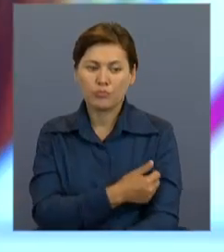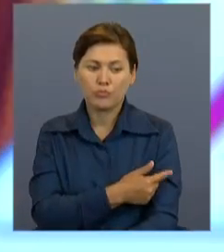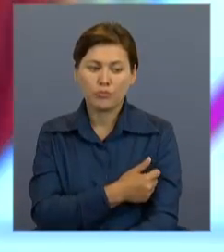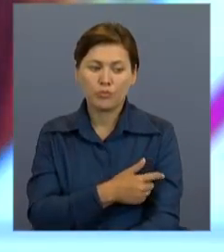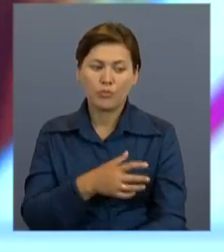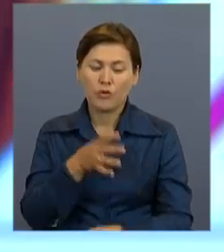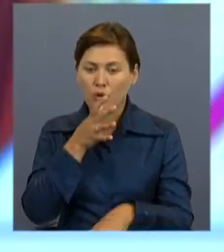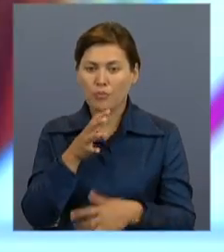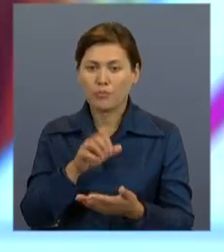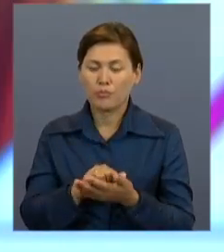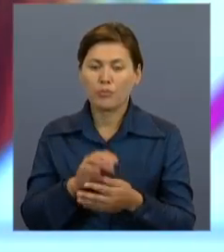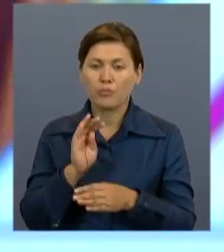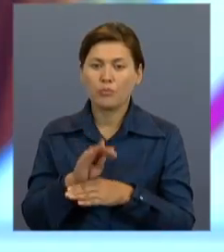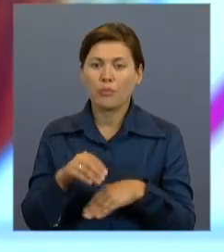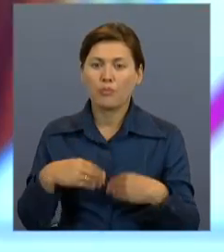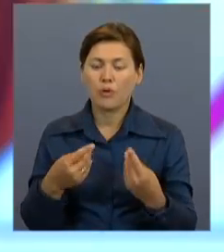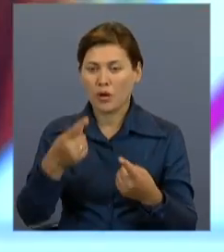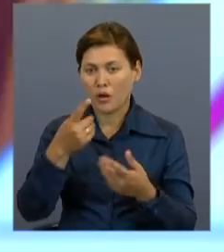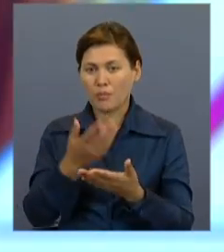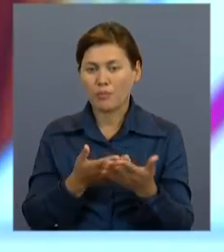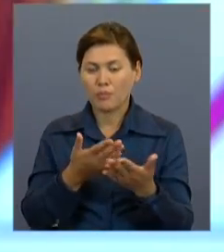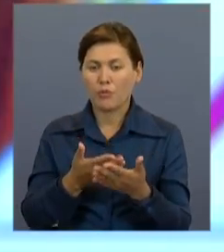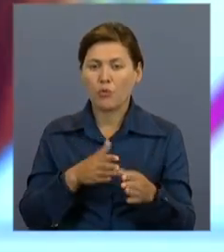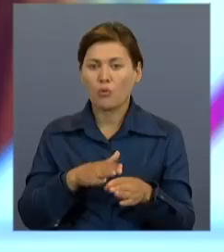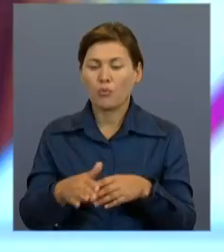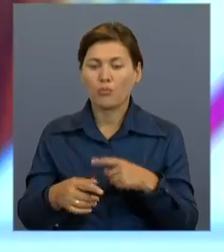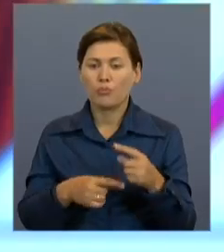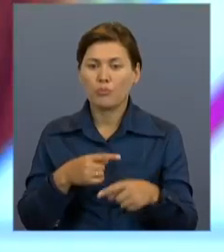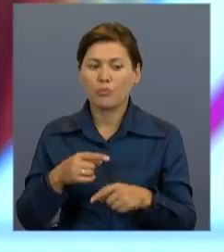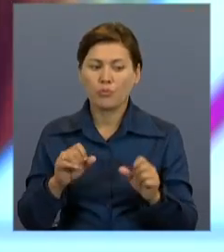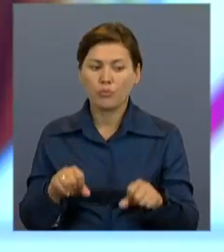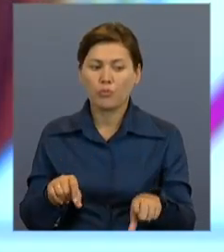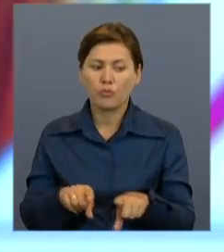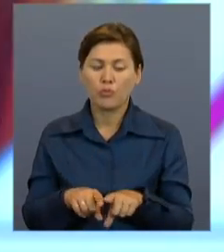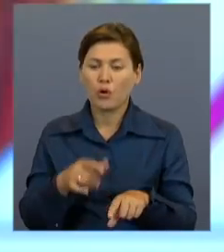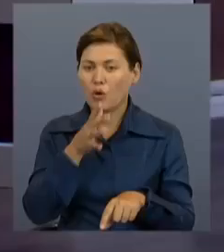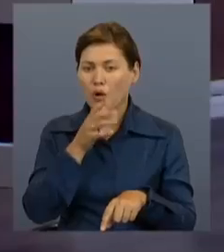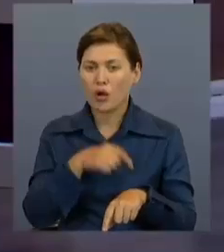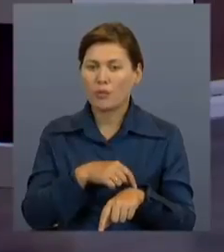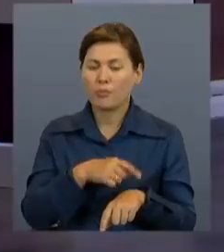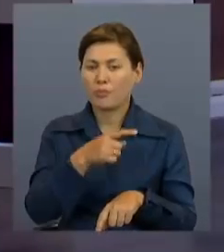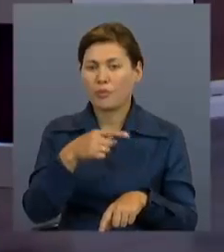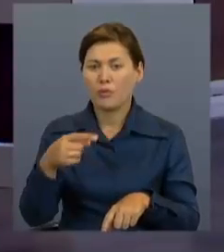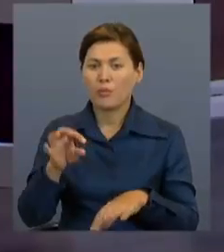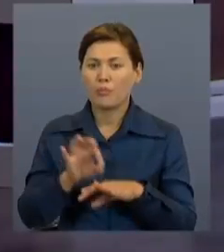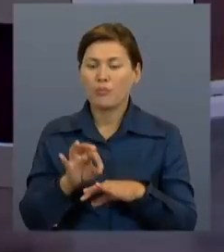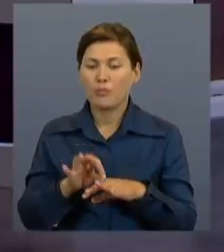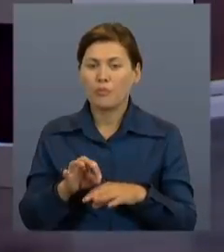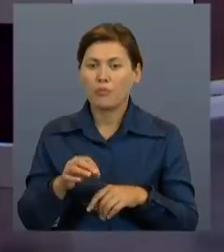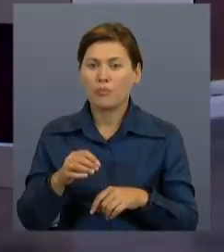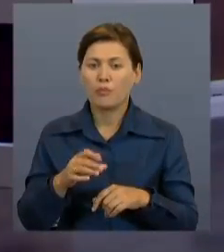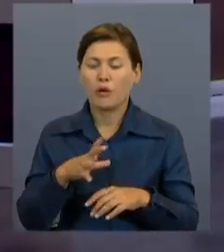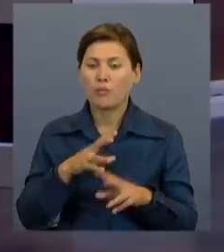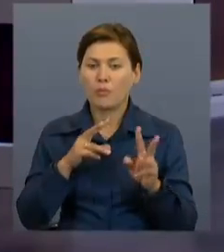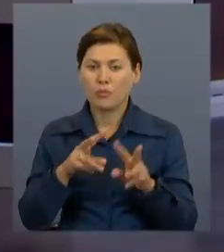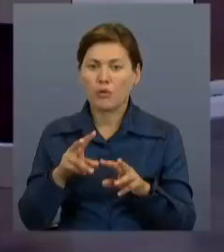алмай, сол қосымша берген ақыл-кеңестерді орындау арқылы бүгінгі таңда ол ауру, динамикалық